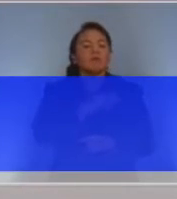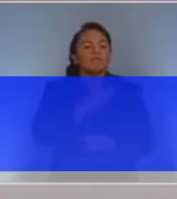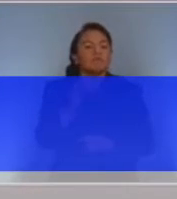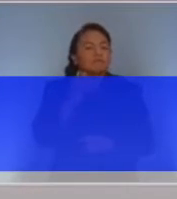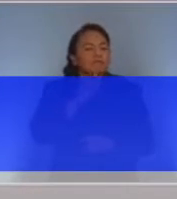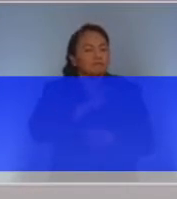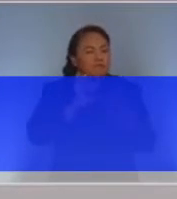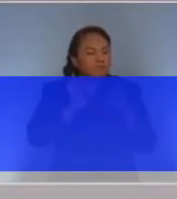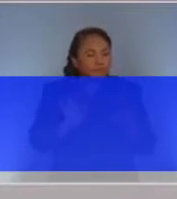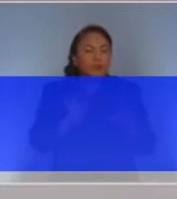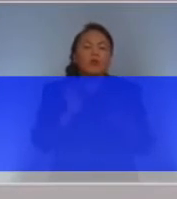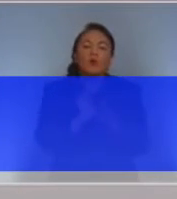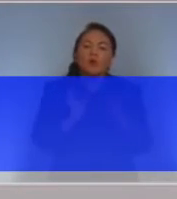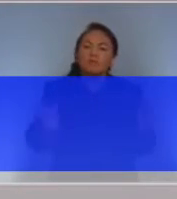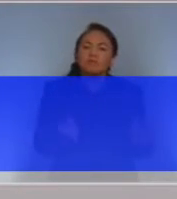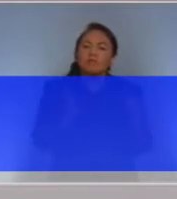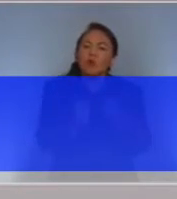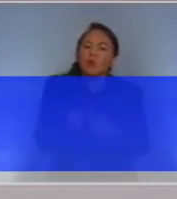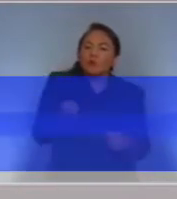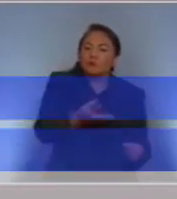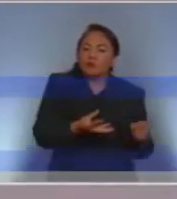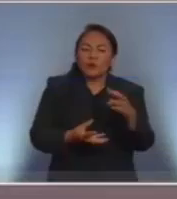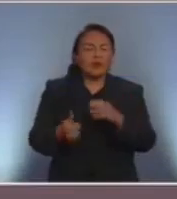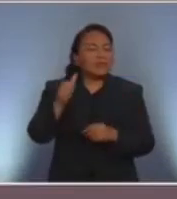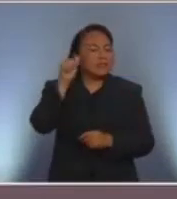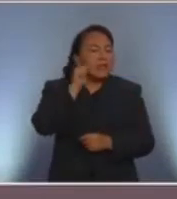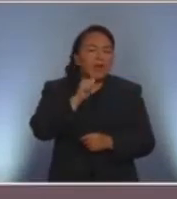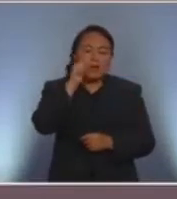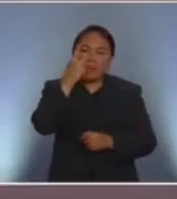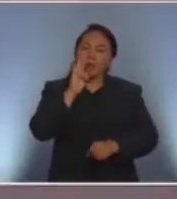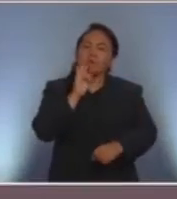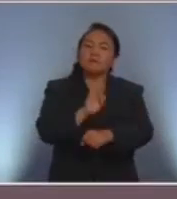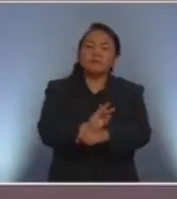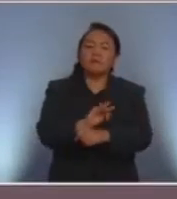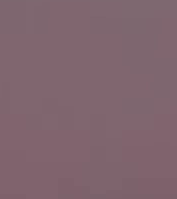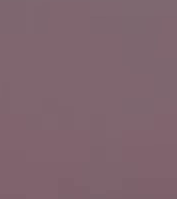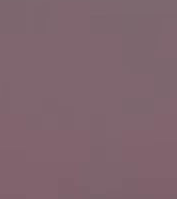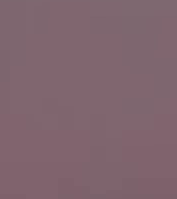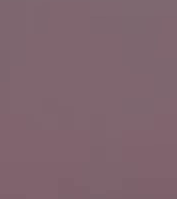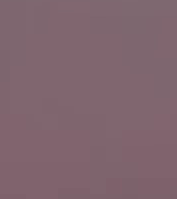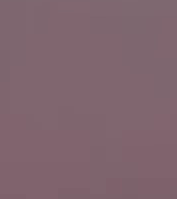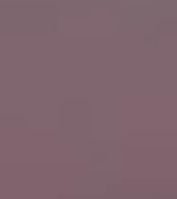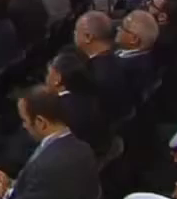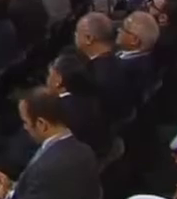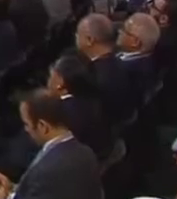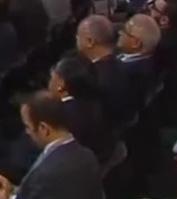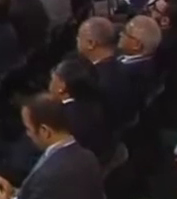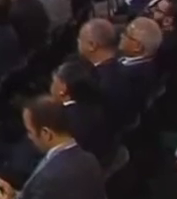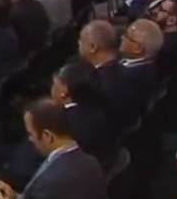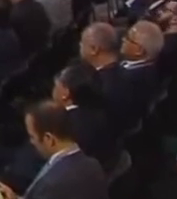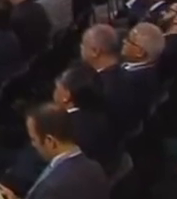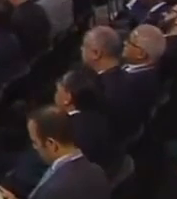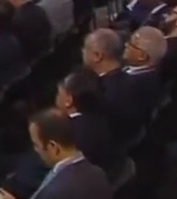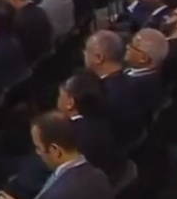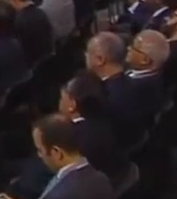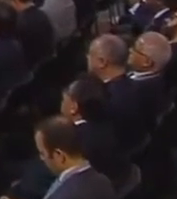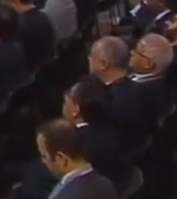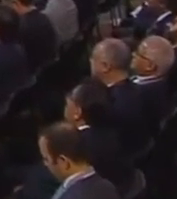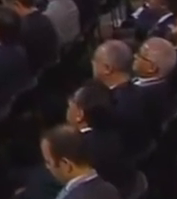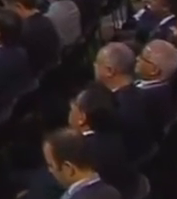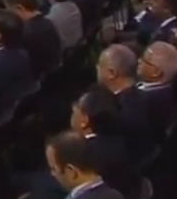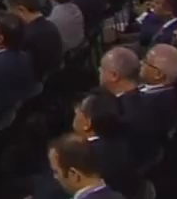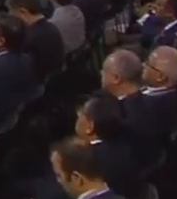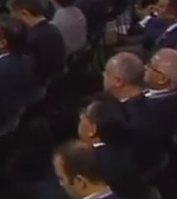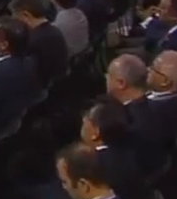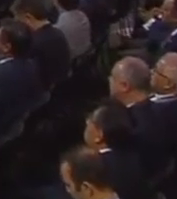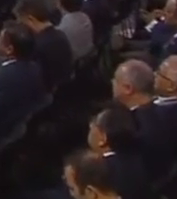ခြုံမှုရှိအောင်ဆောင်ရွက်ဖို့ပြည်သူတွေအများပြားကအလို့ရှိနေကြတယ်ဒါအစိုးရအတွက်အရေးကြီးဆုံးလုပ်ရမယ့်အချက်တစ်ချက်ဖြစ်ပါတယ်ဒီအတွက်ကျွန်တော်တို့အစိုးရ